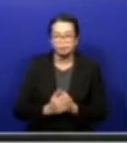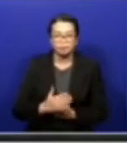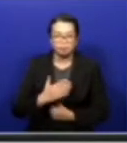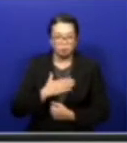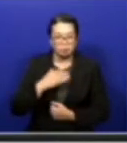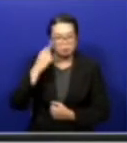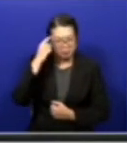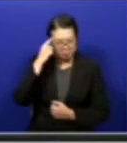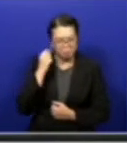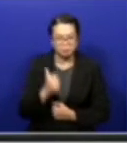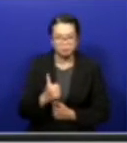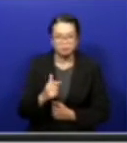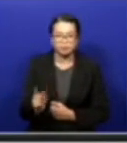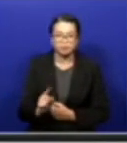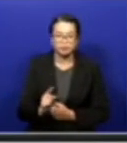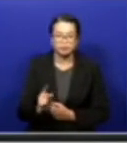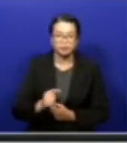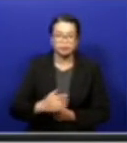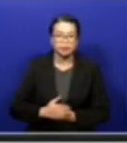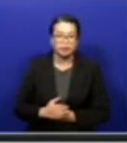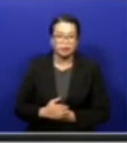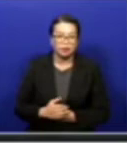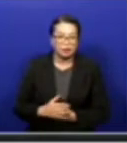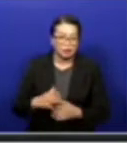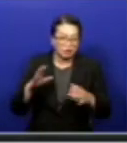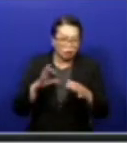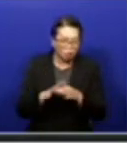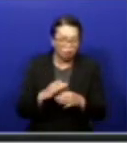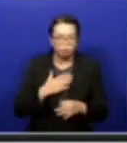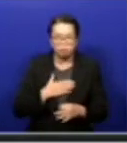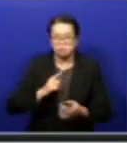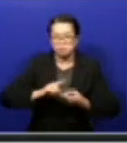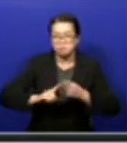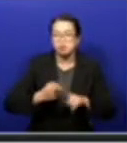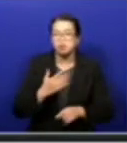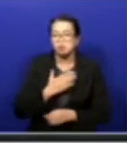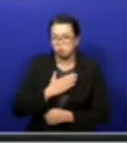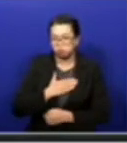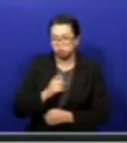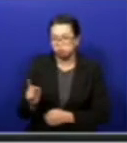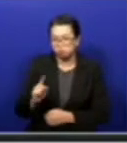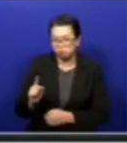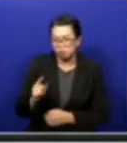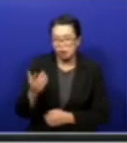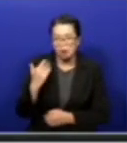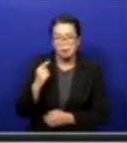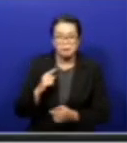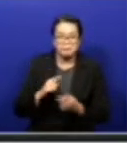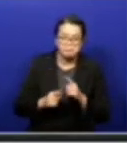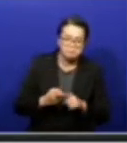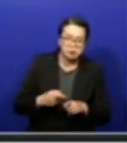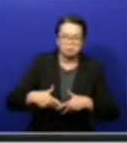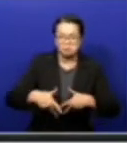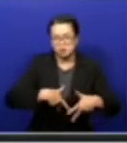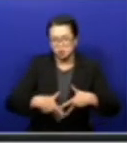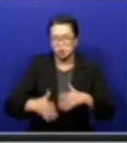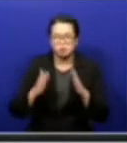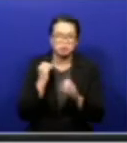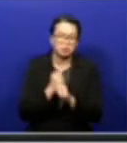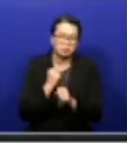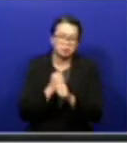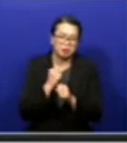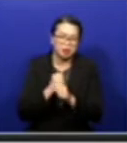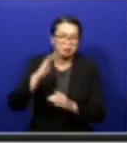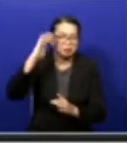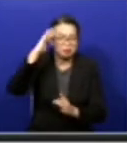ยผมเห็นด้วยด้วยความเห็นใจของเพื่อนผมครับเพื่อนพี่น้องผมเป็นเจ้าหน้าที่ตำรวจ